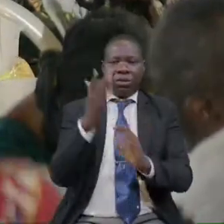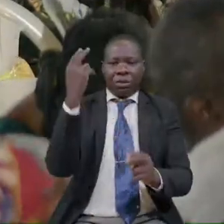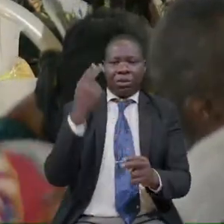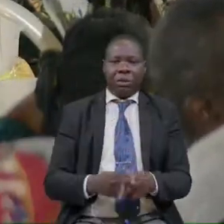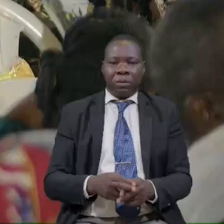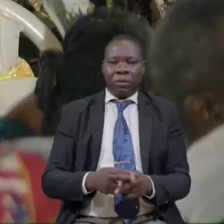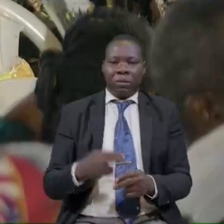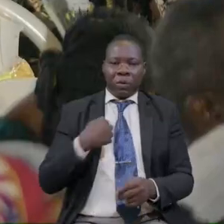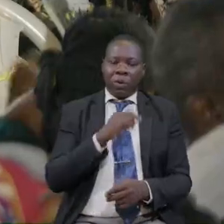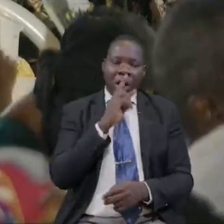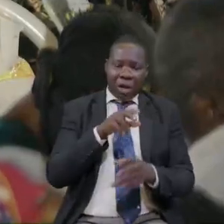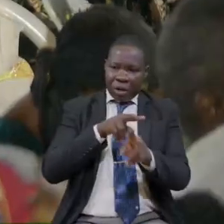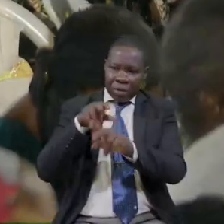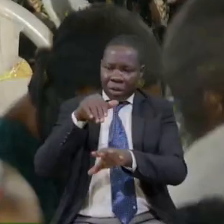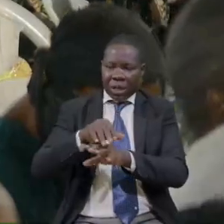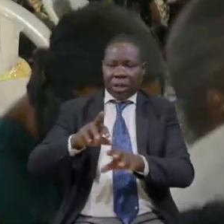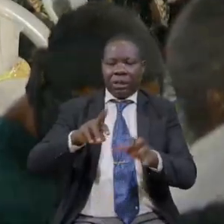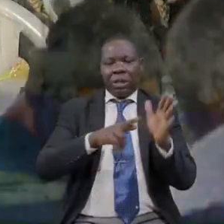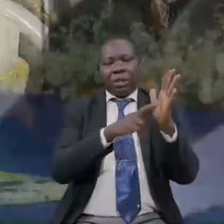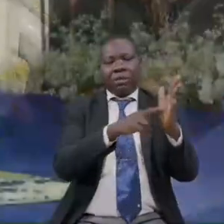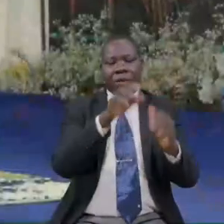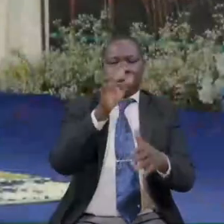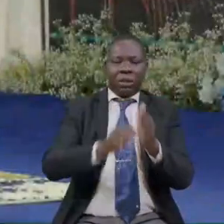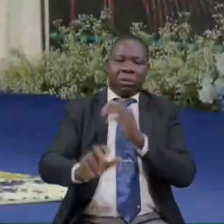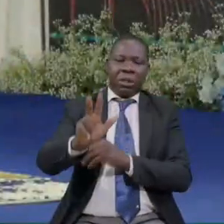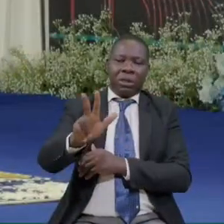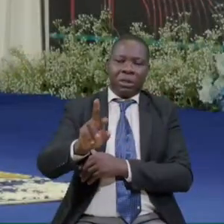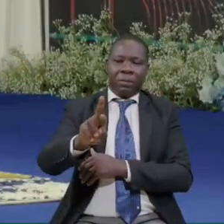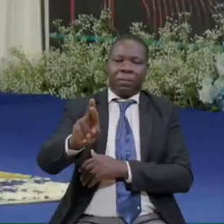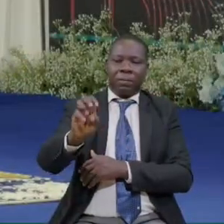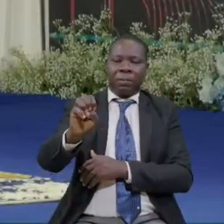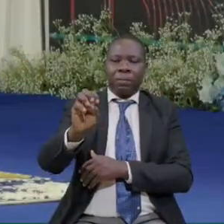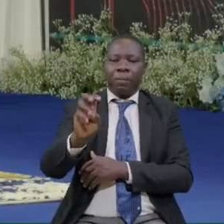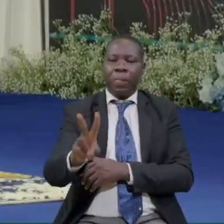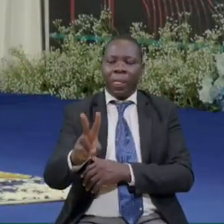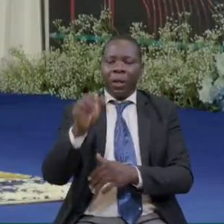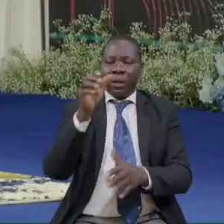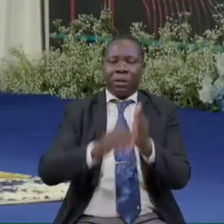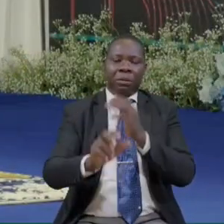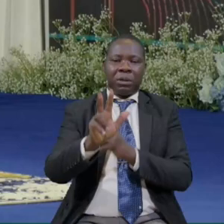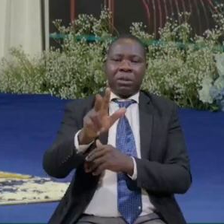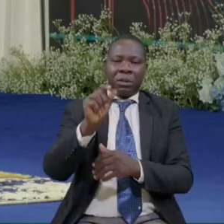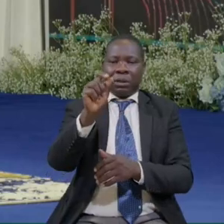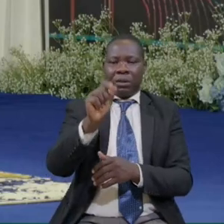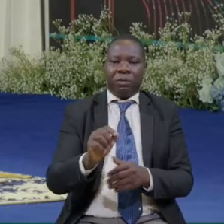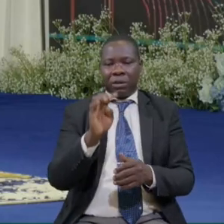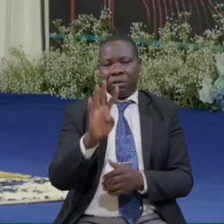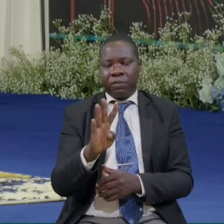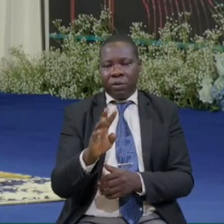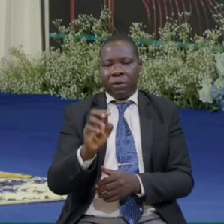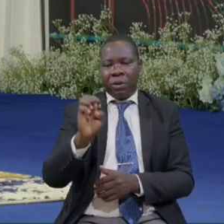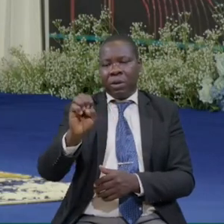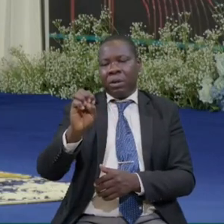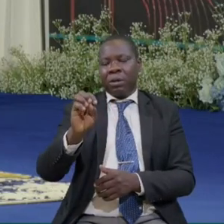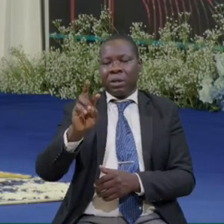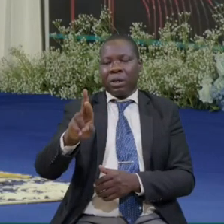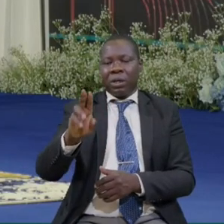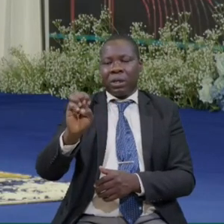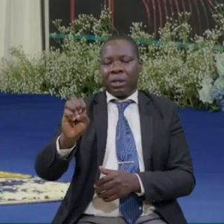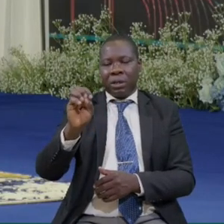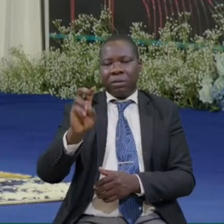Jésus. Voyons Apocalypse 3, verset 4. Apocalypse 3, verset